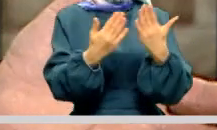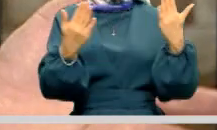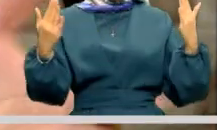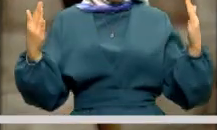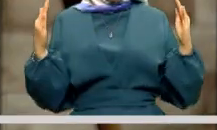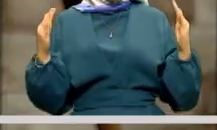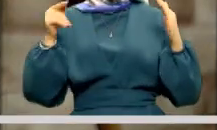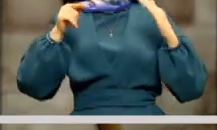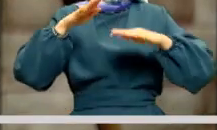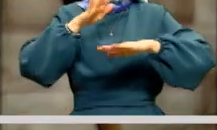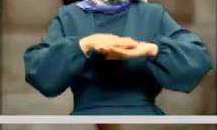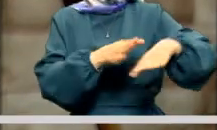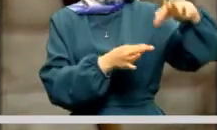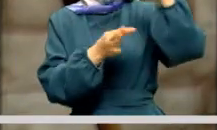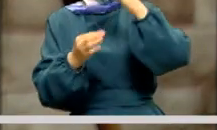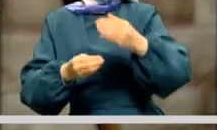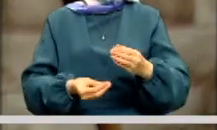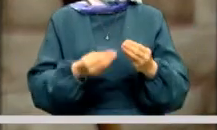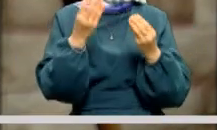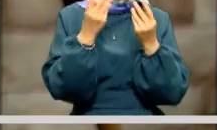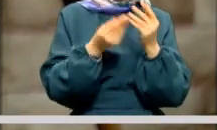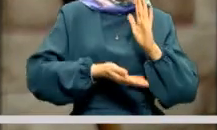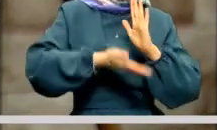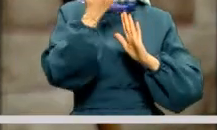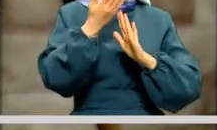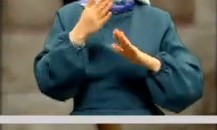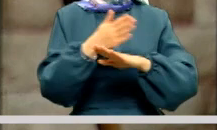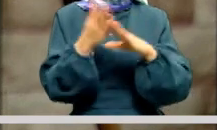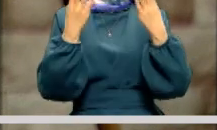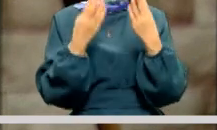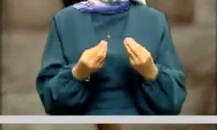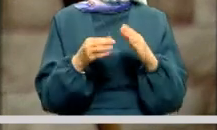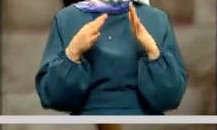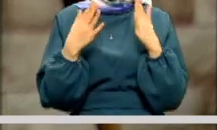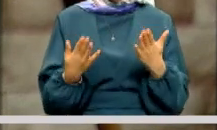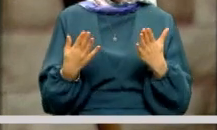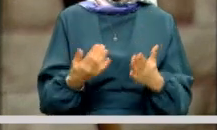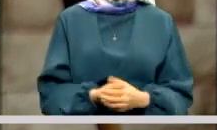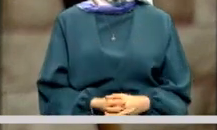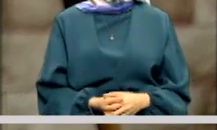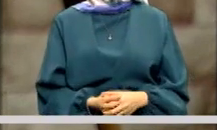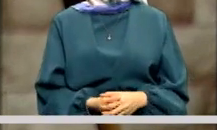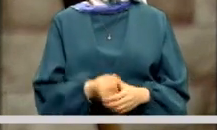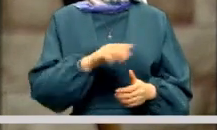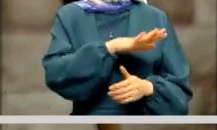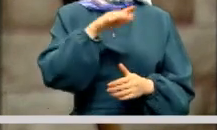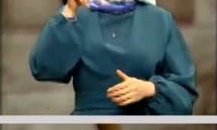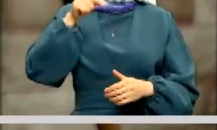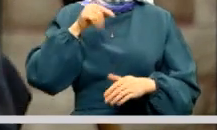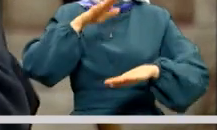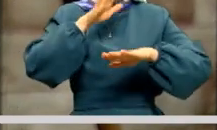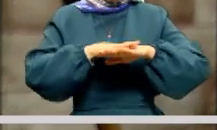bunları yapacak insanları sayısının artmasına vesile olur ama mesela Biz bütün bunları böyle yaparken